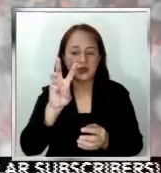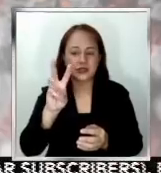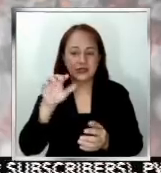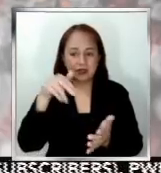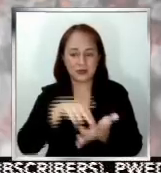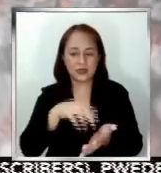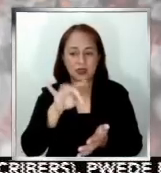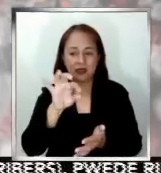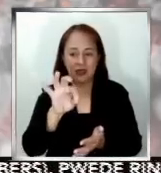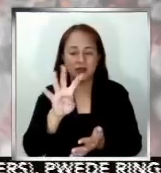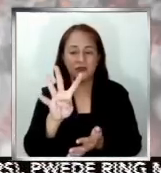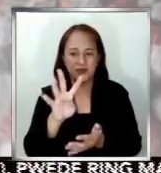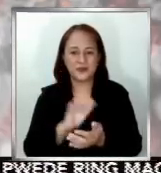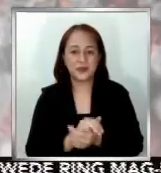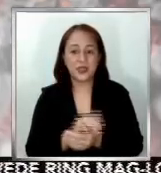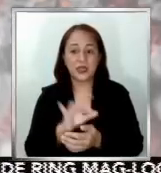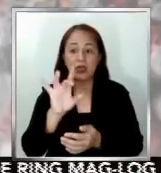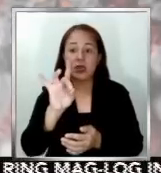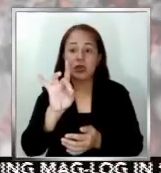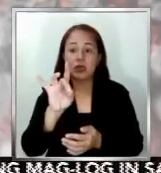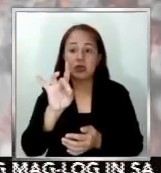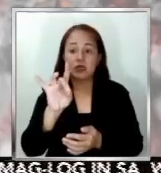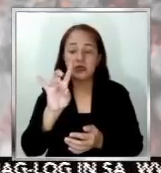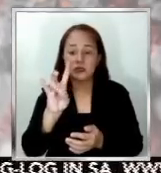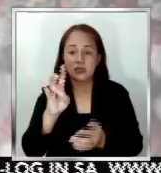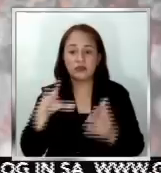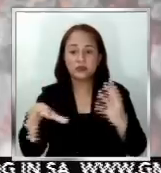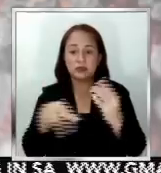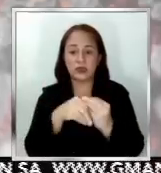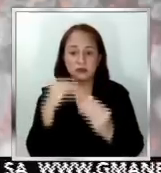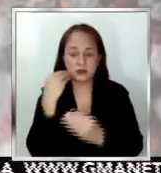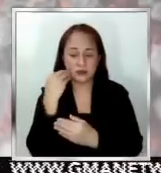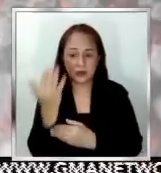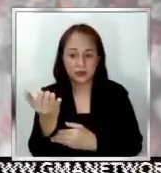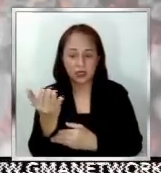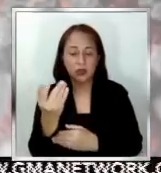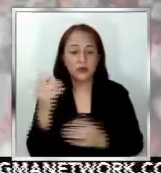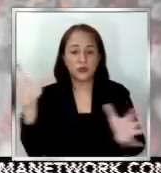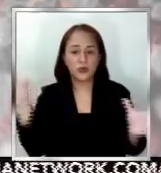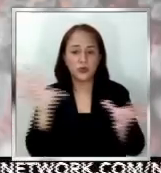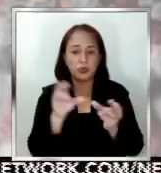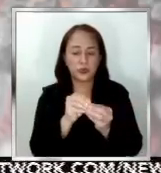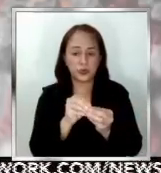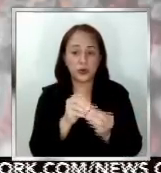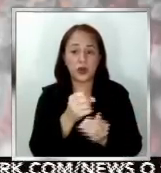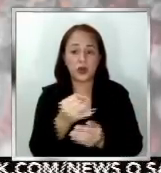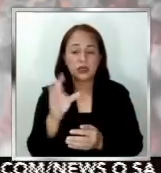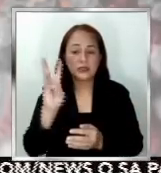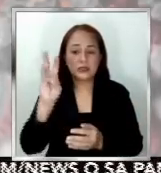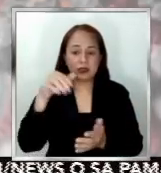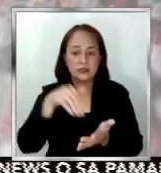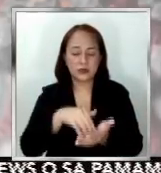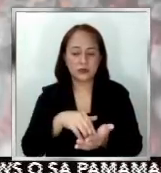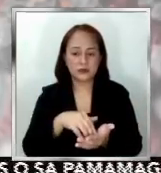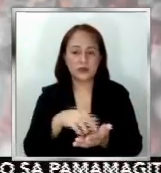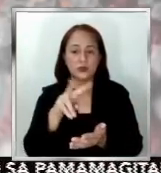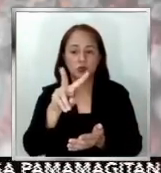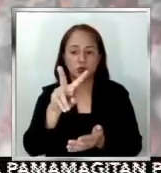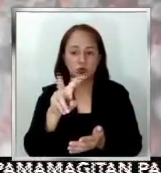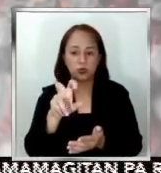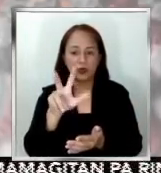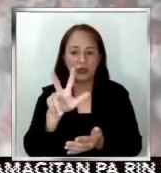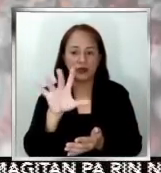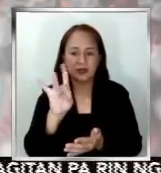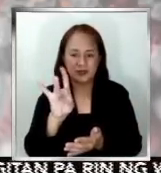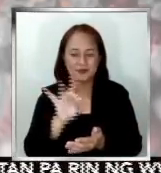276,094. 87 naman ang nadagdag sa mga namatay para sa kabuuang bilang na 6,238.